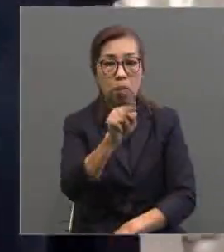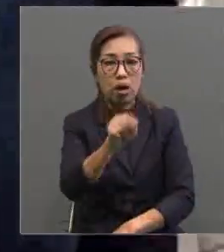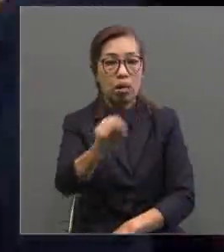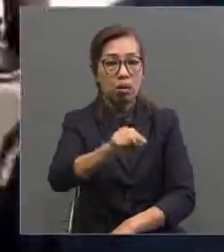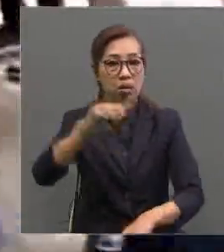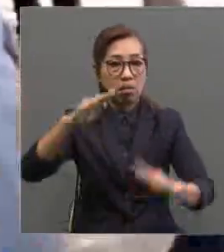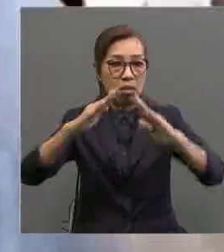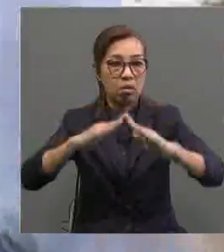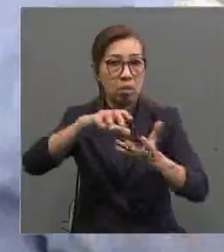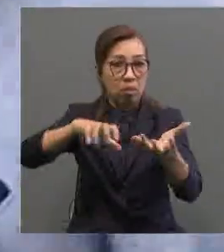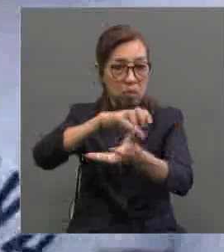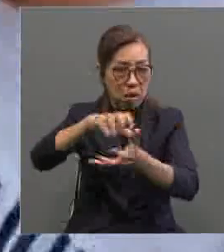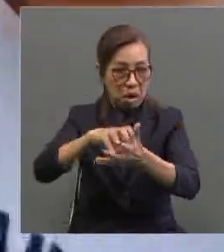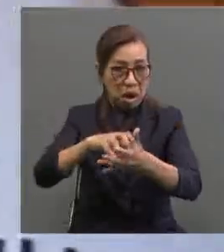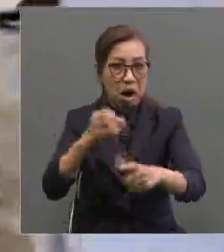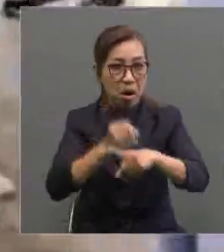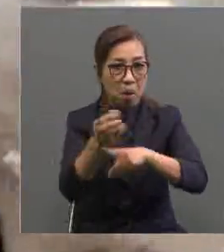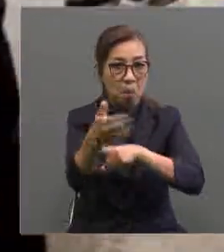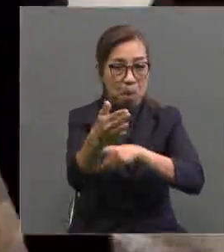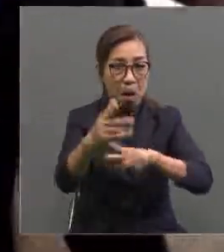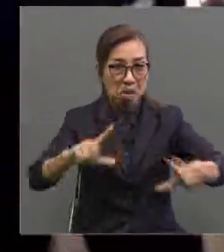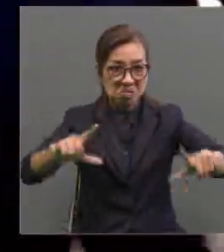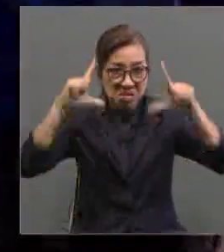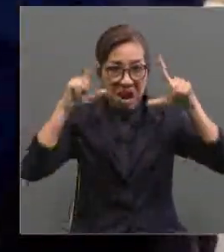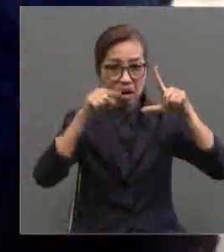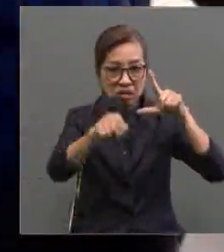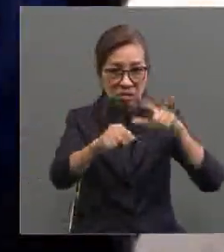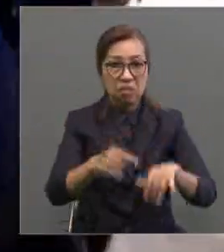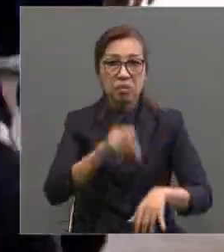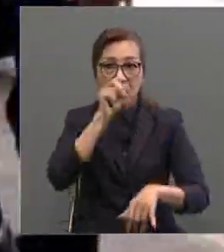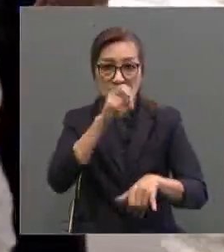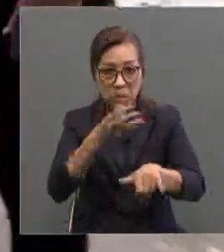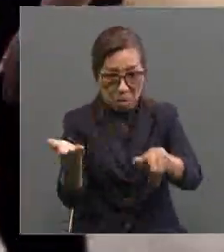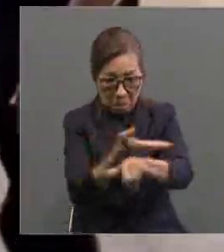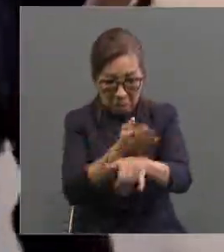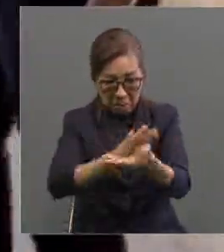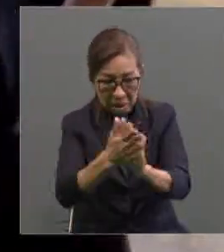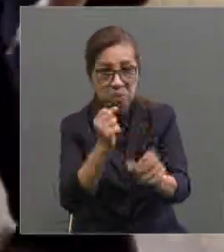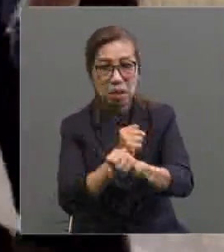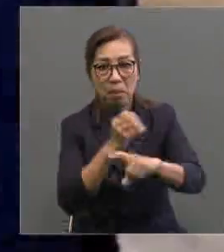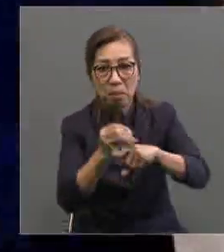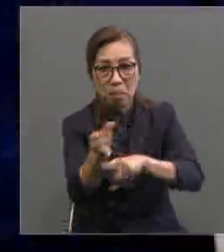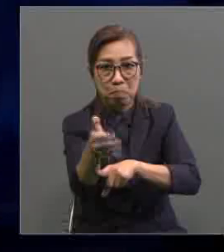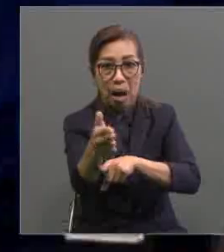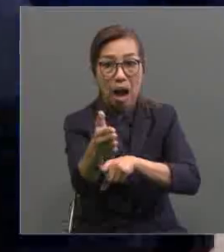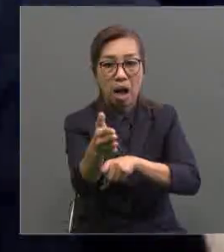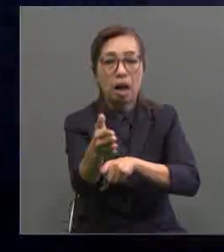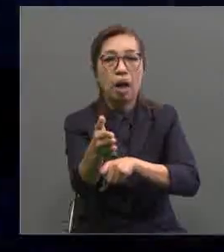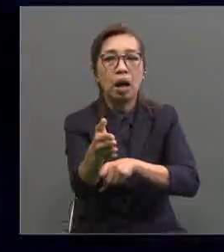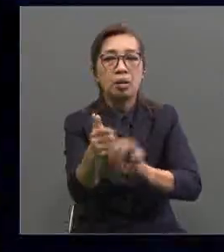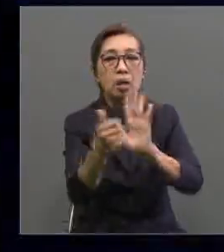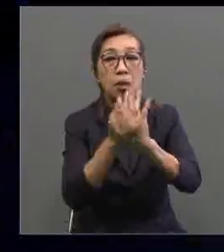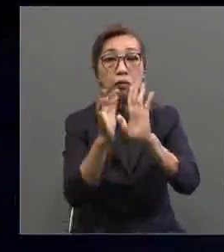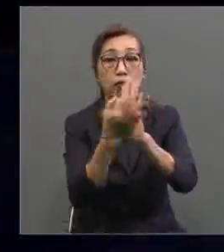บุคลายโรงงานผลิตลูกชิ้นปลาเจ้าใหญ่ที่มีการดัดแปลงใช้เนื้อของตัวเงินตัวทองมาทำเป็นลูกชิ้นปลา